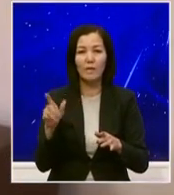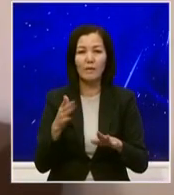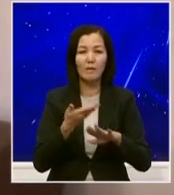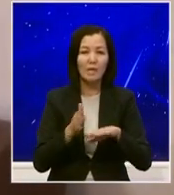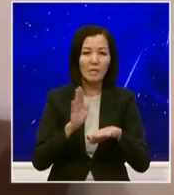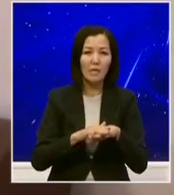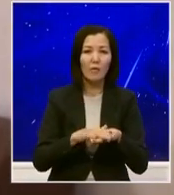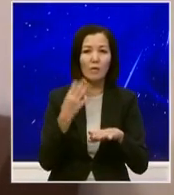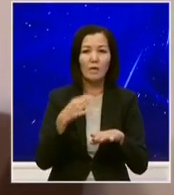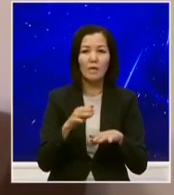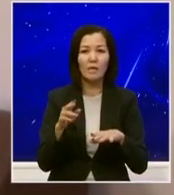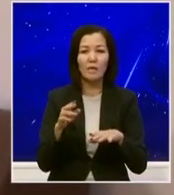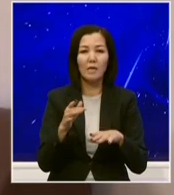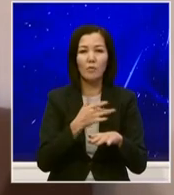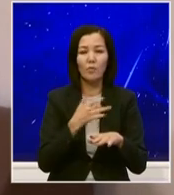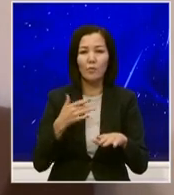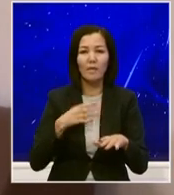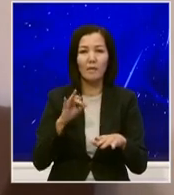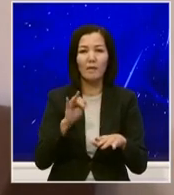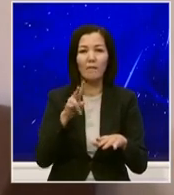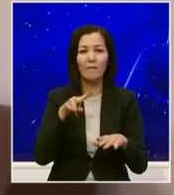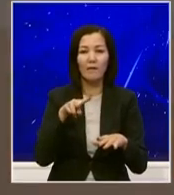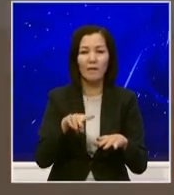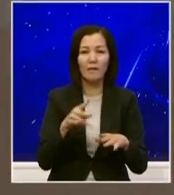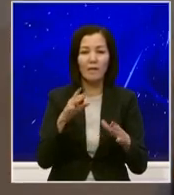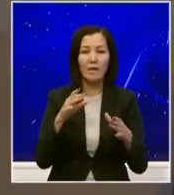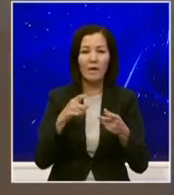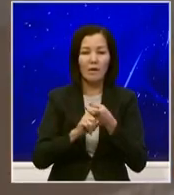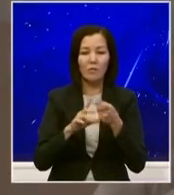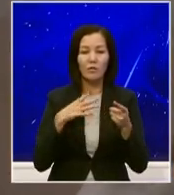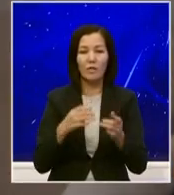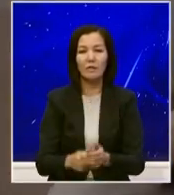жағдайы ауыр. 40 науқас өкпені жасанды желдету аппаратына қосылған.